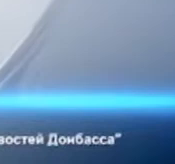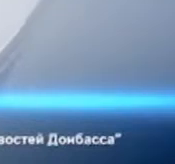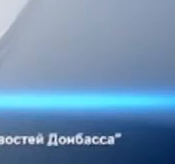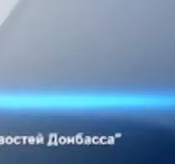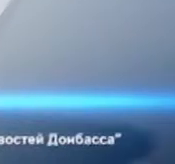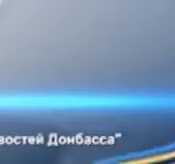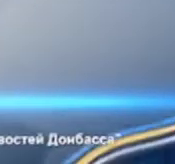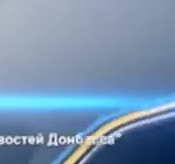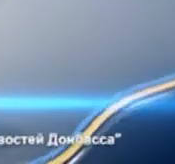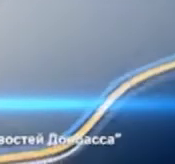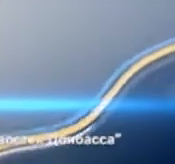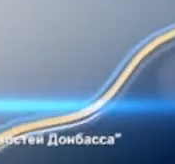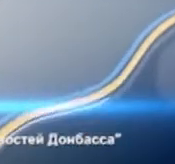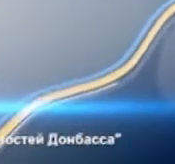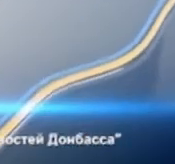Дякую за перегляд!